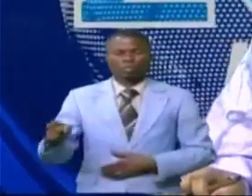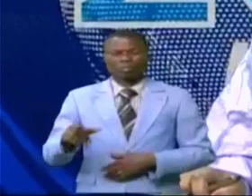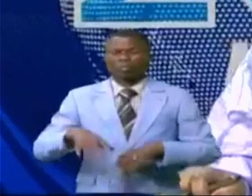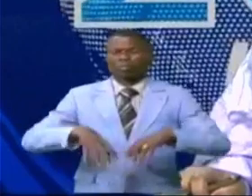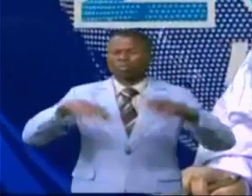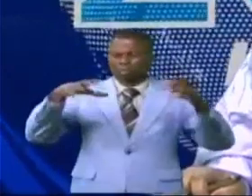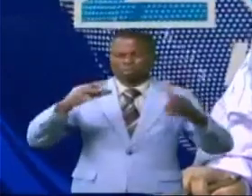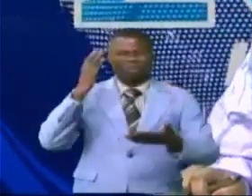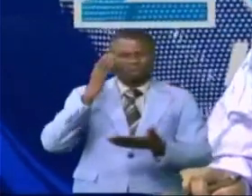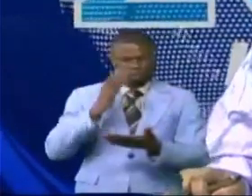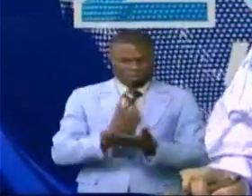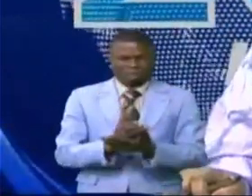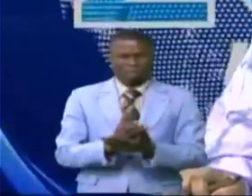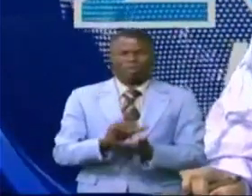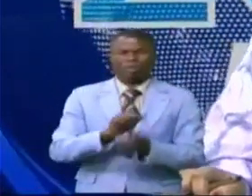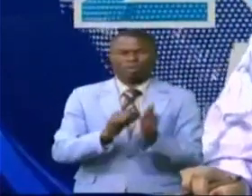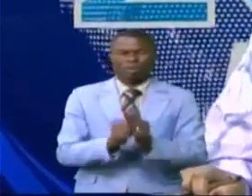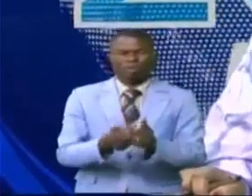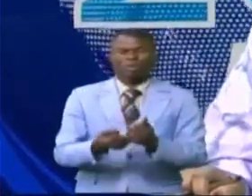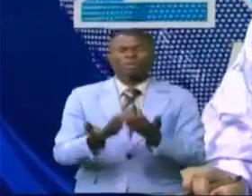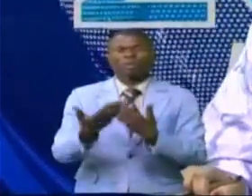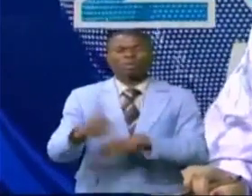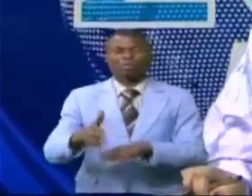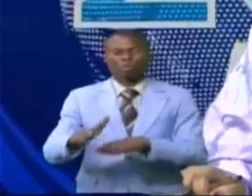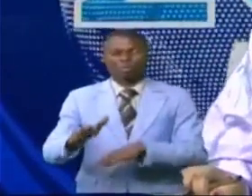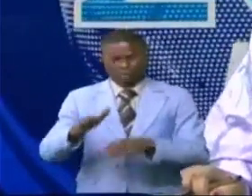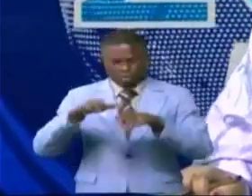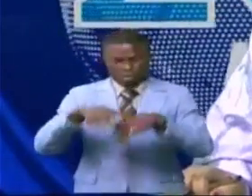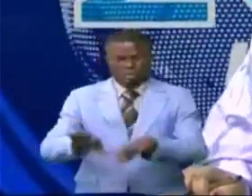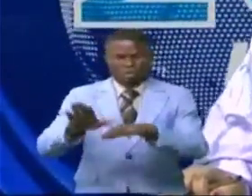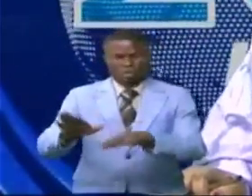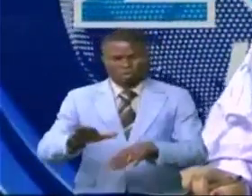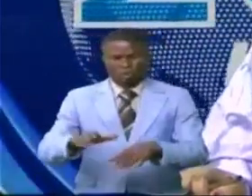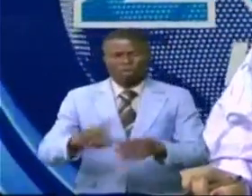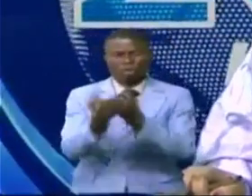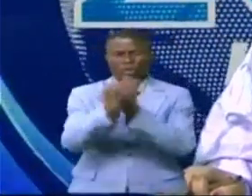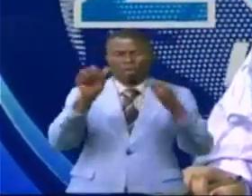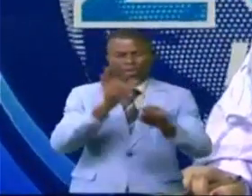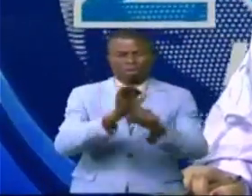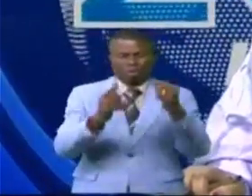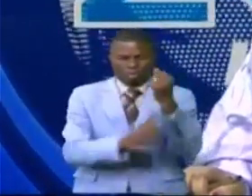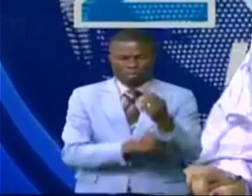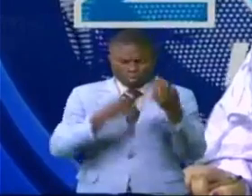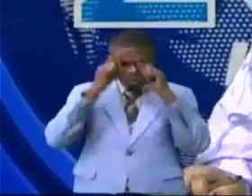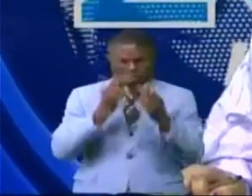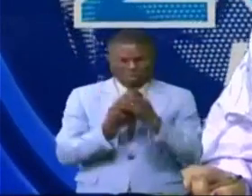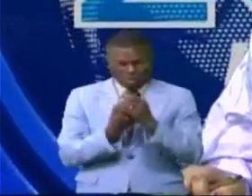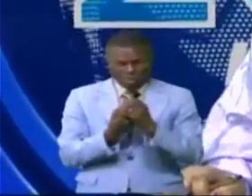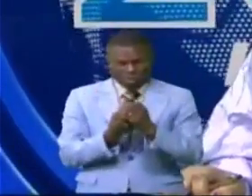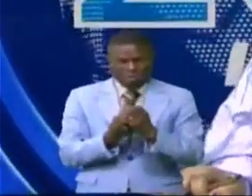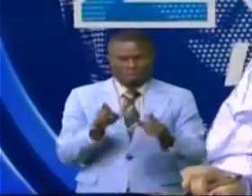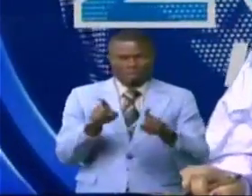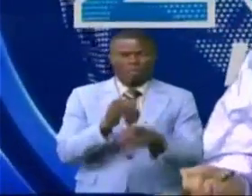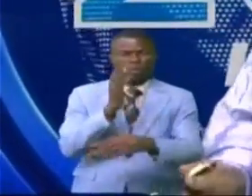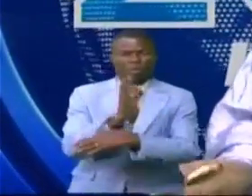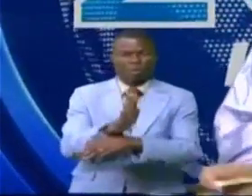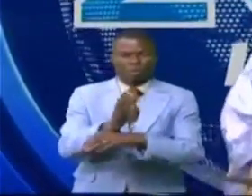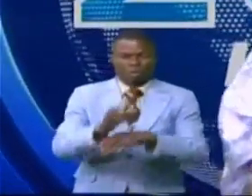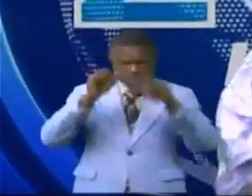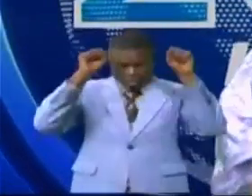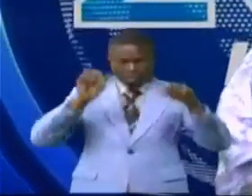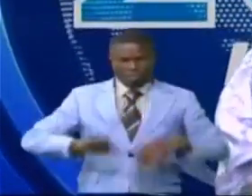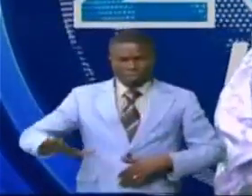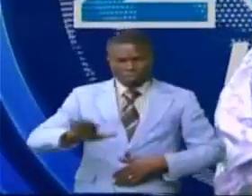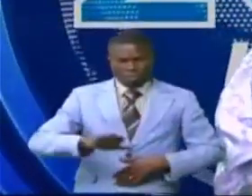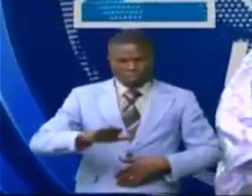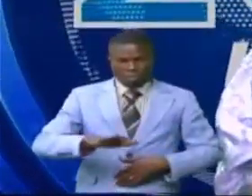faut mettre un terme à cela et sauver des vies. Des mesures pratiques seront bientôt prises conformément à l'orientation du chef de l'État